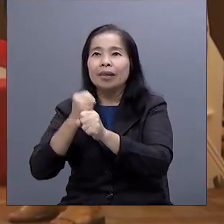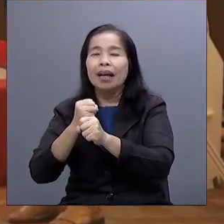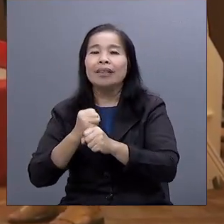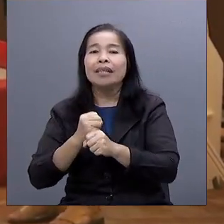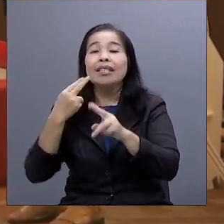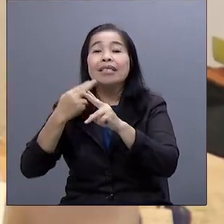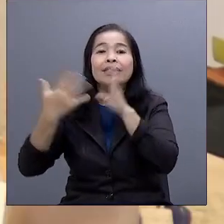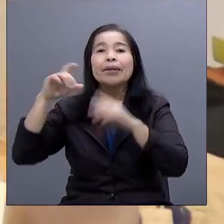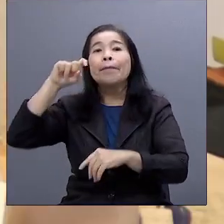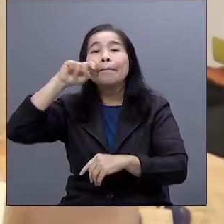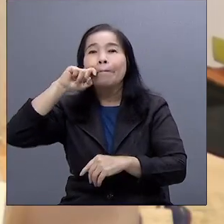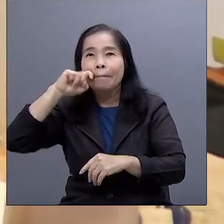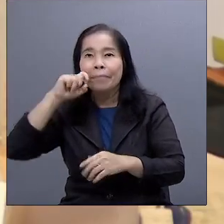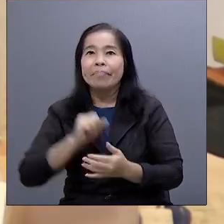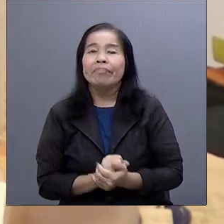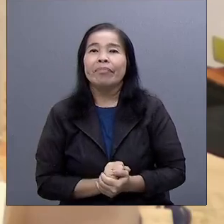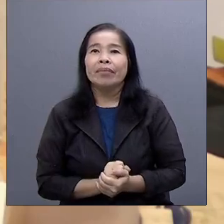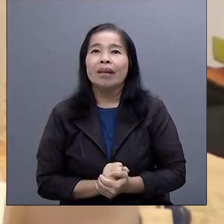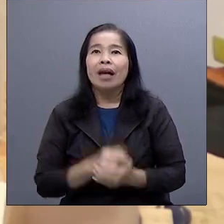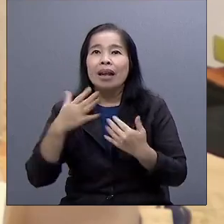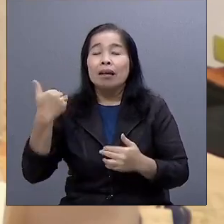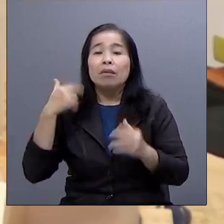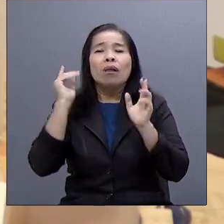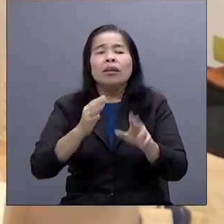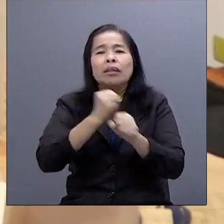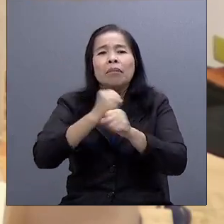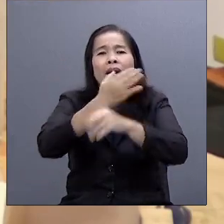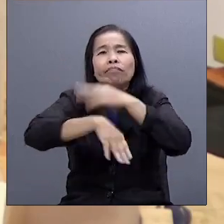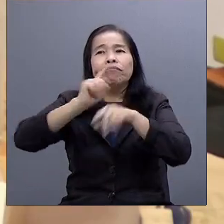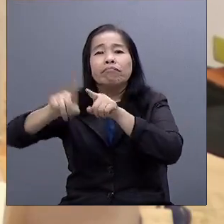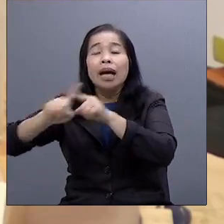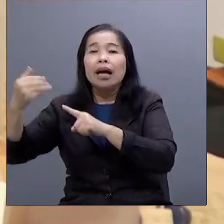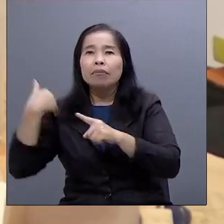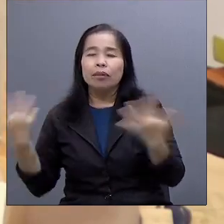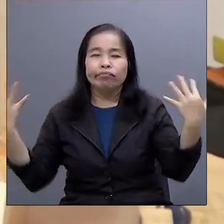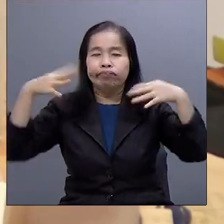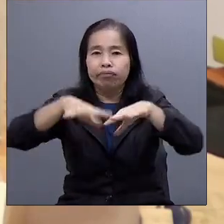peau Hauptรวมถึง